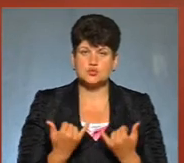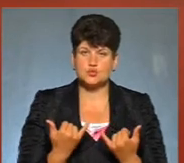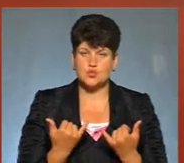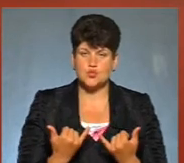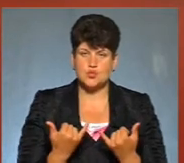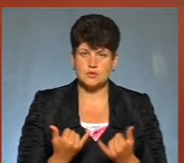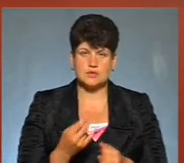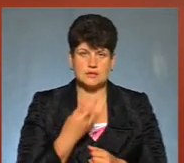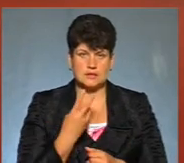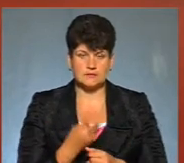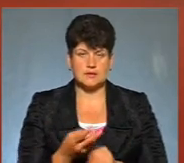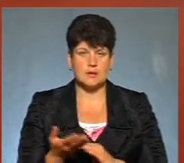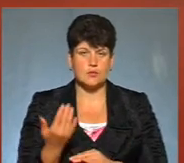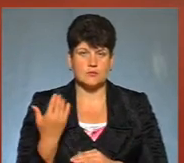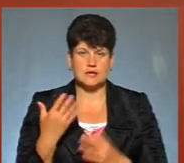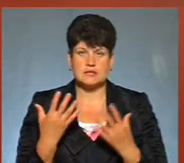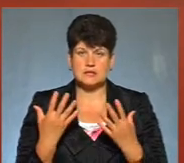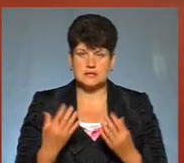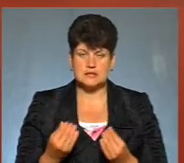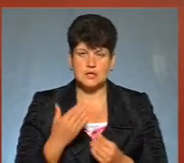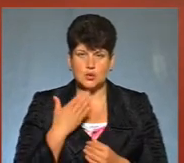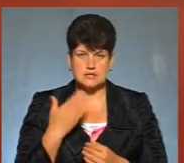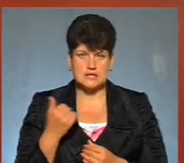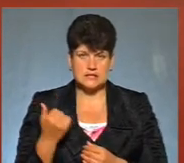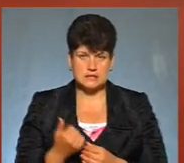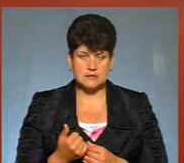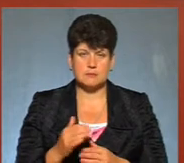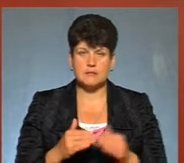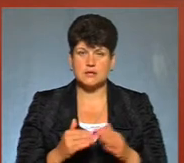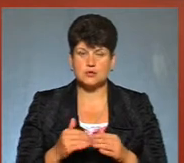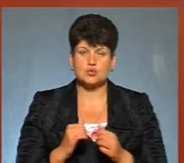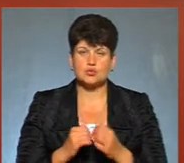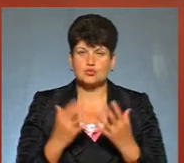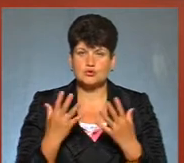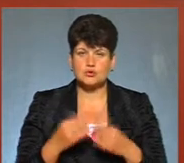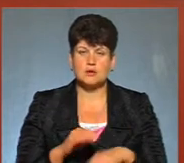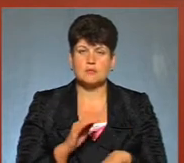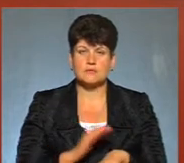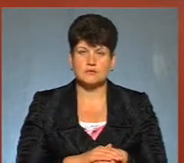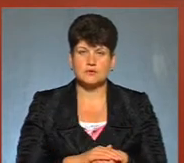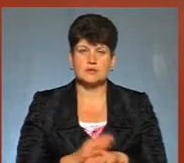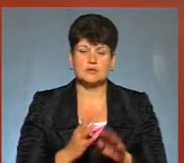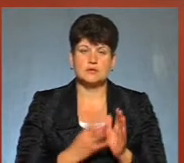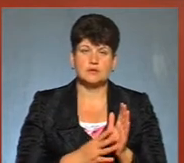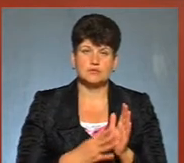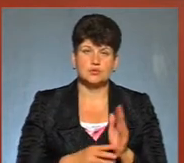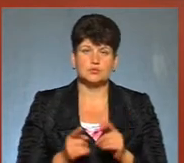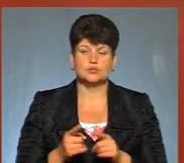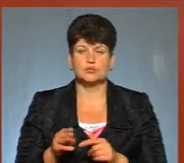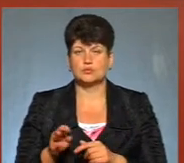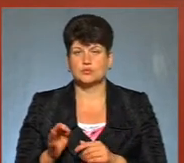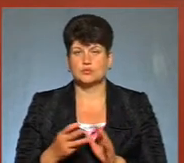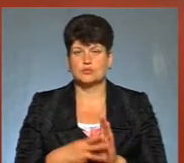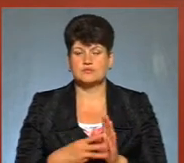сьогодні, дивлячись на попередні дні і взагалі останній тиждень. Тобто практично кожного дня ми фіксуємо то 90, то 80,